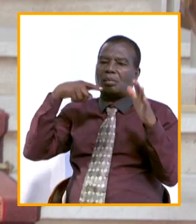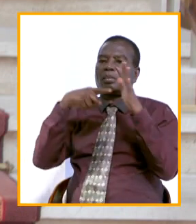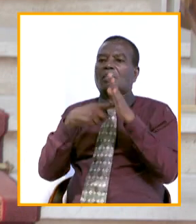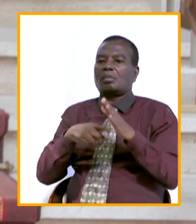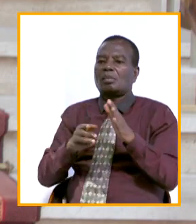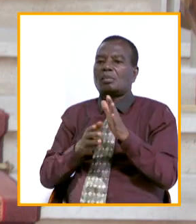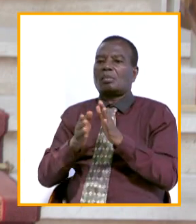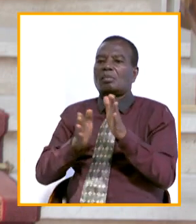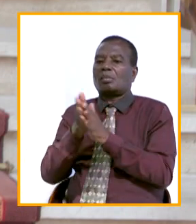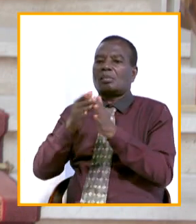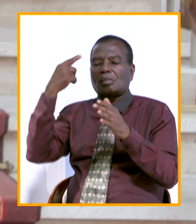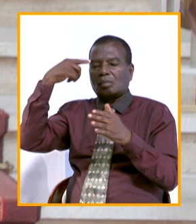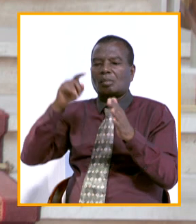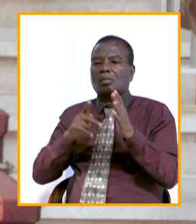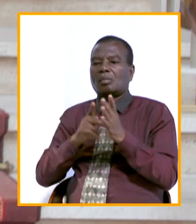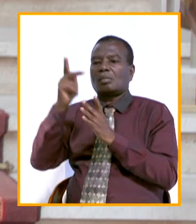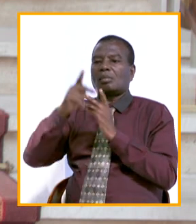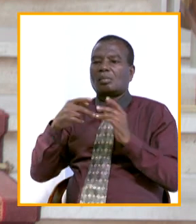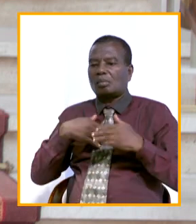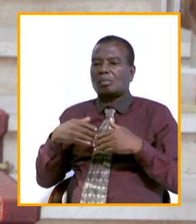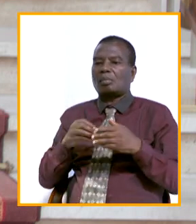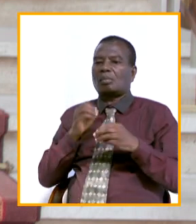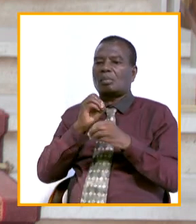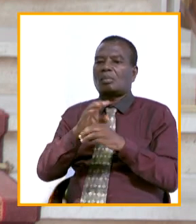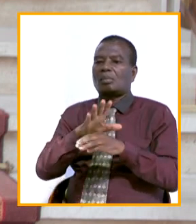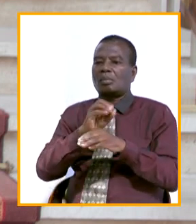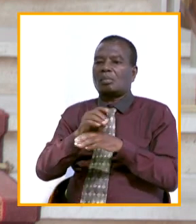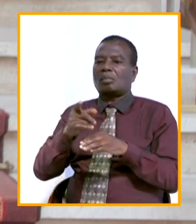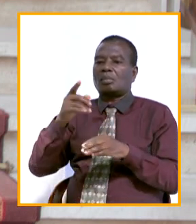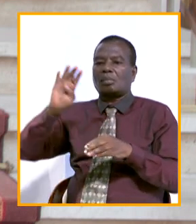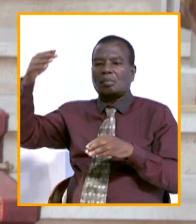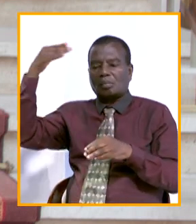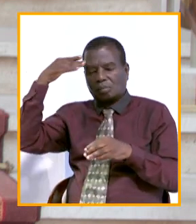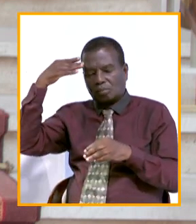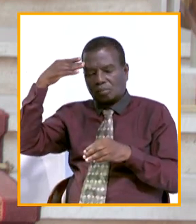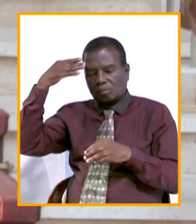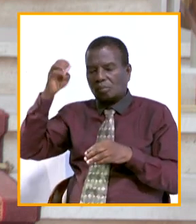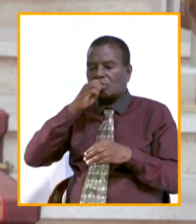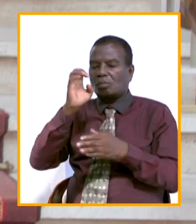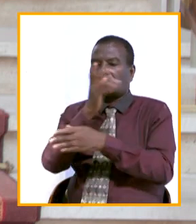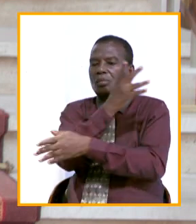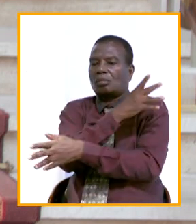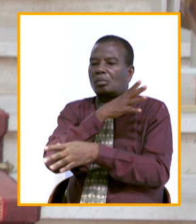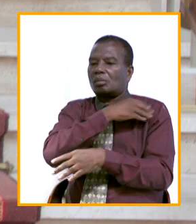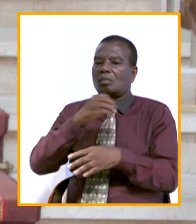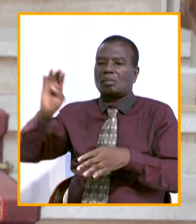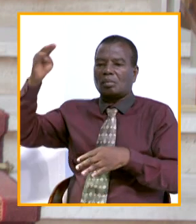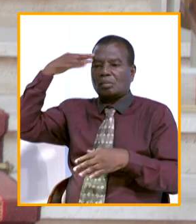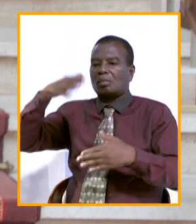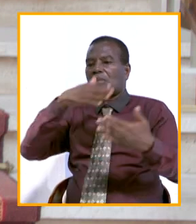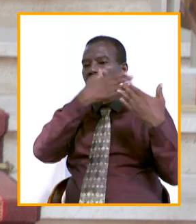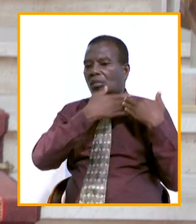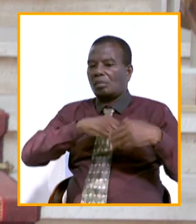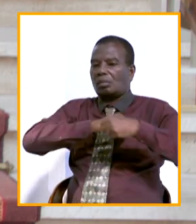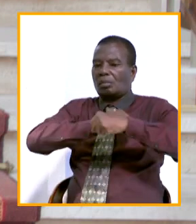son intérêt pour ce projet, a instruit à ce titre le ministre des Eaux et Forêts ainsi que les ministres en charge